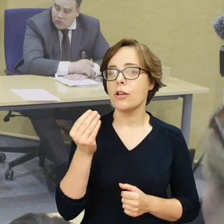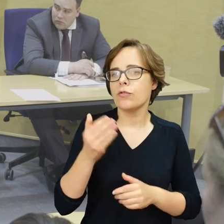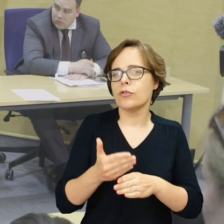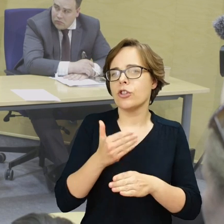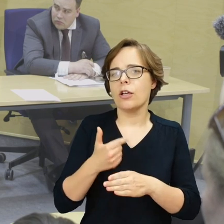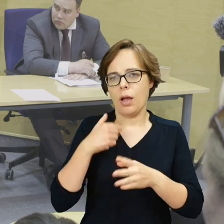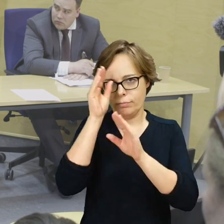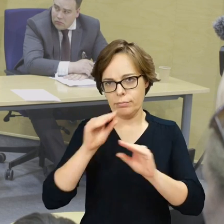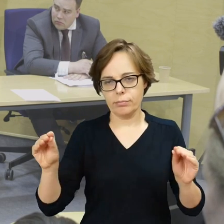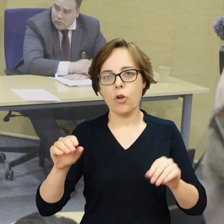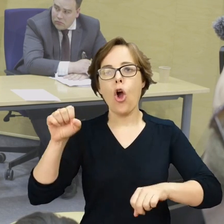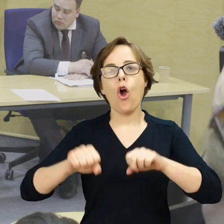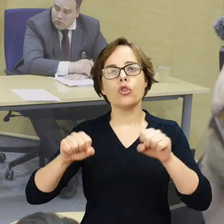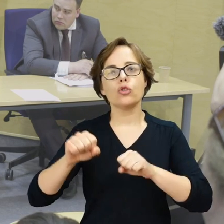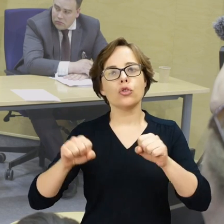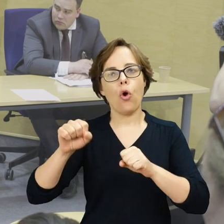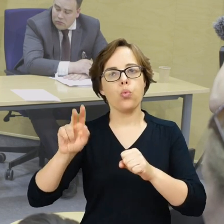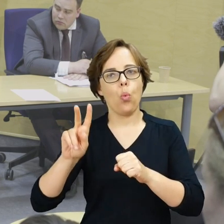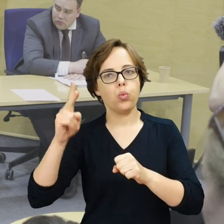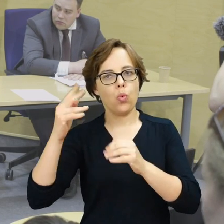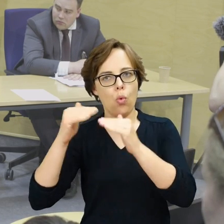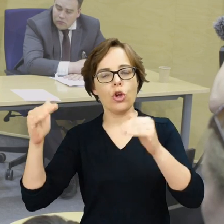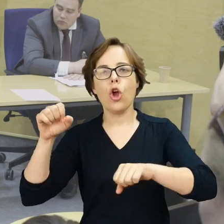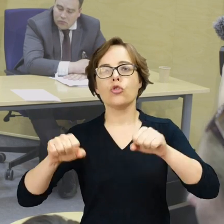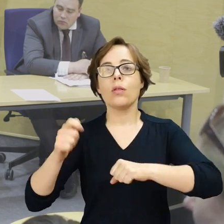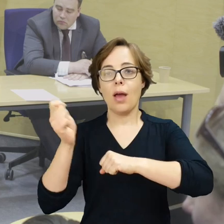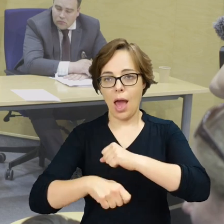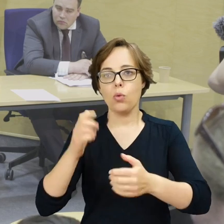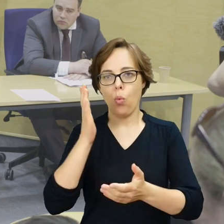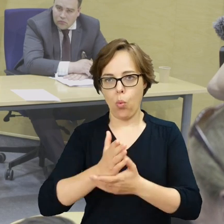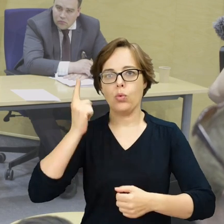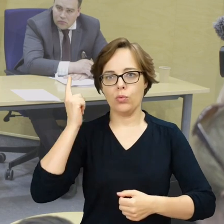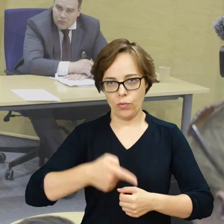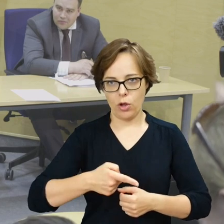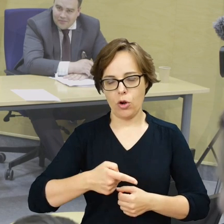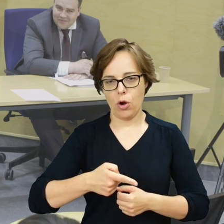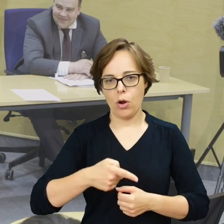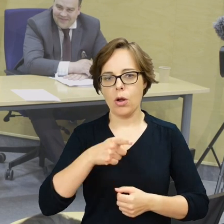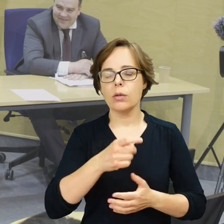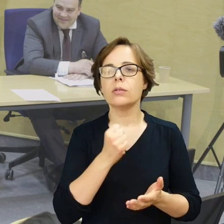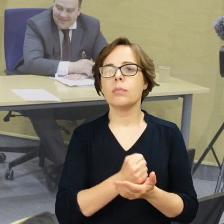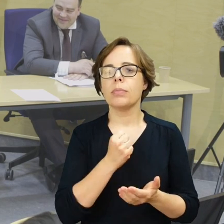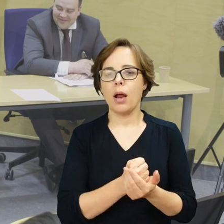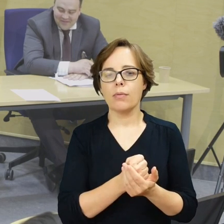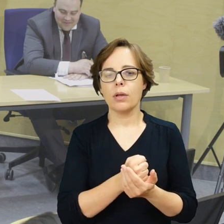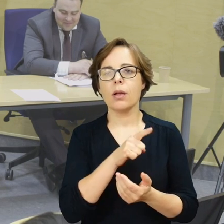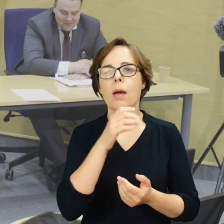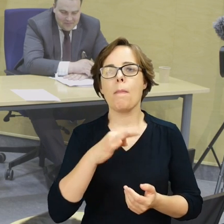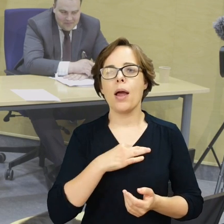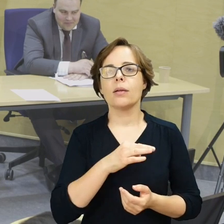Drugiej Instancji w Warszawie, Sąd Karny, ogłosił wyrok dotyczący zarzutu zniesławienia pani rektor